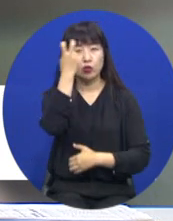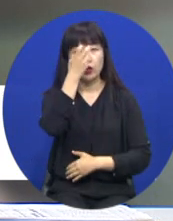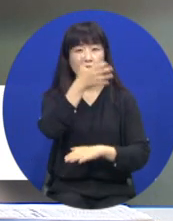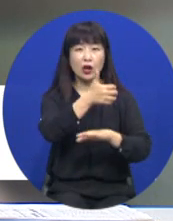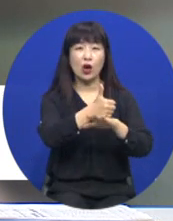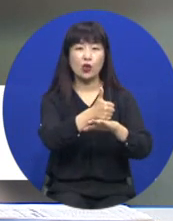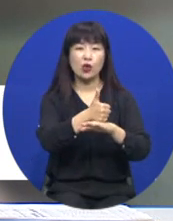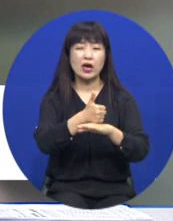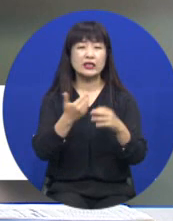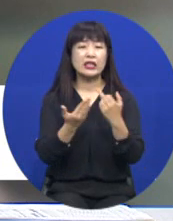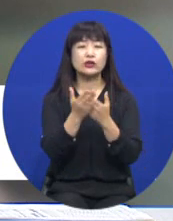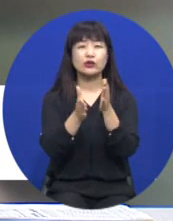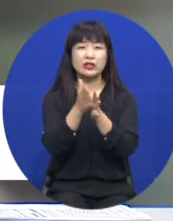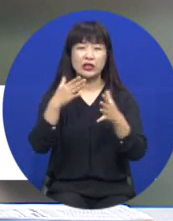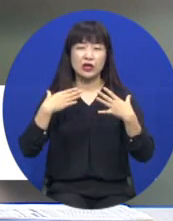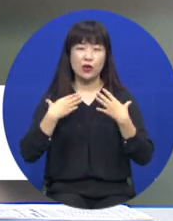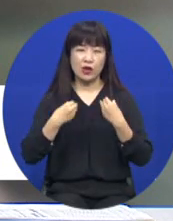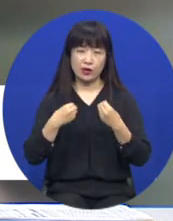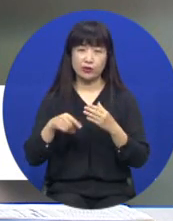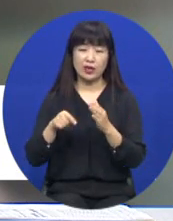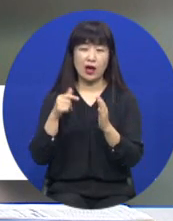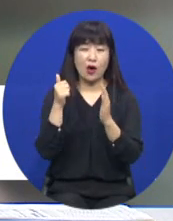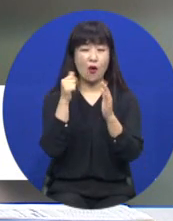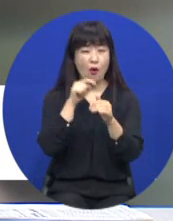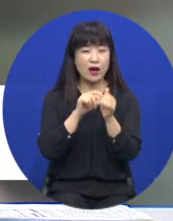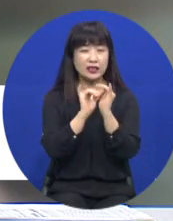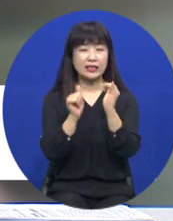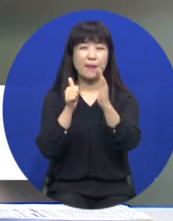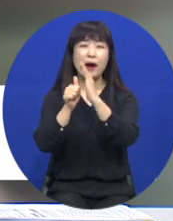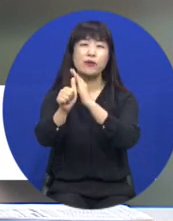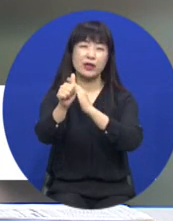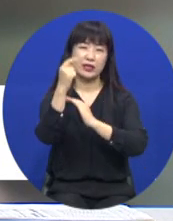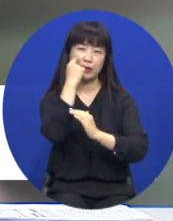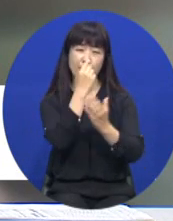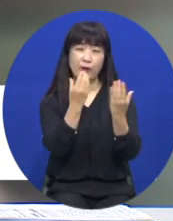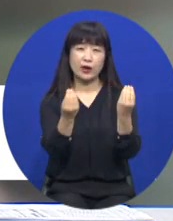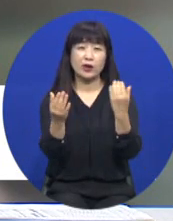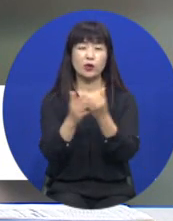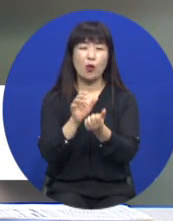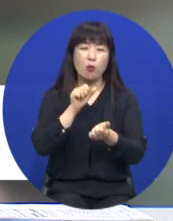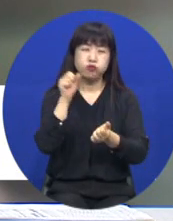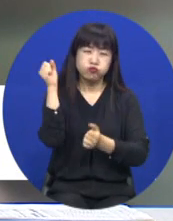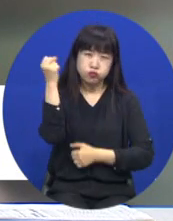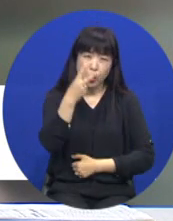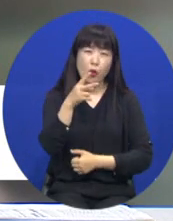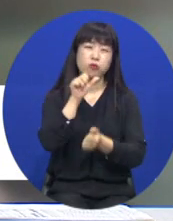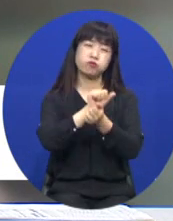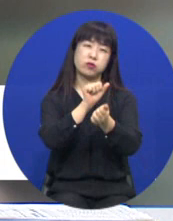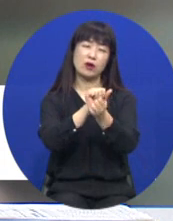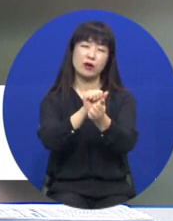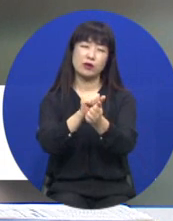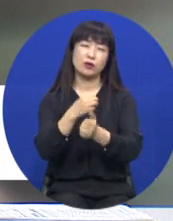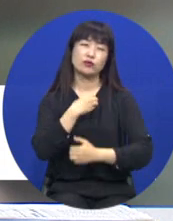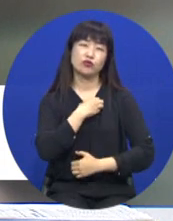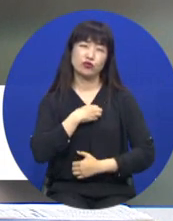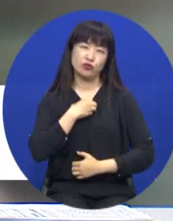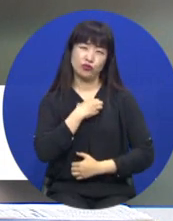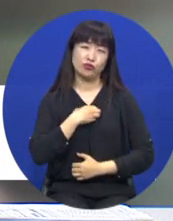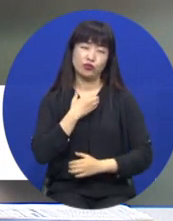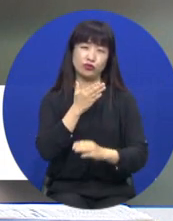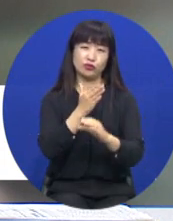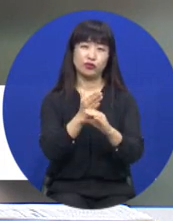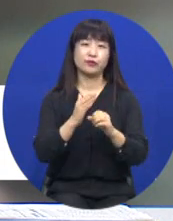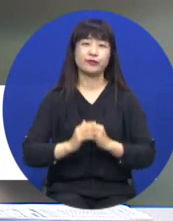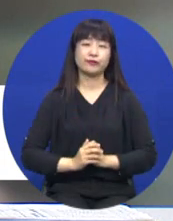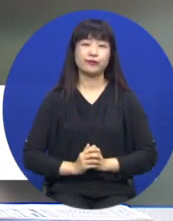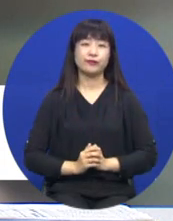시내 사우나에 확진자가 다녀간 것으로 확인되면서 또 연쇄 감염으로 이어질까 방역당국이